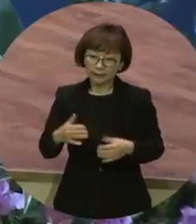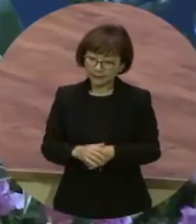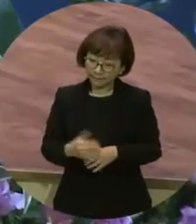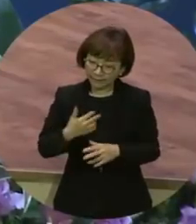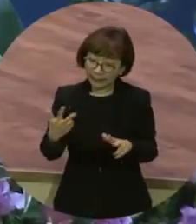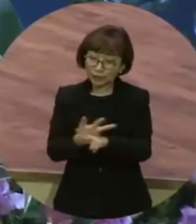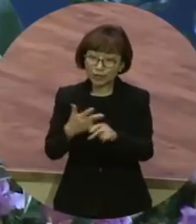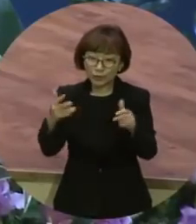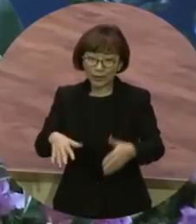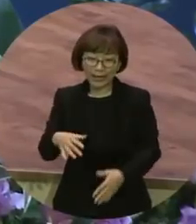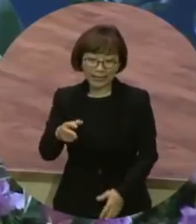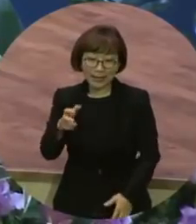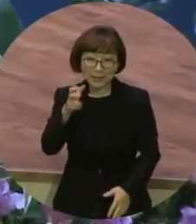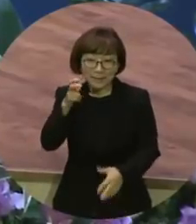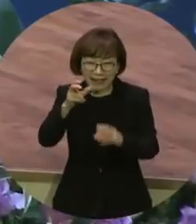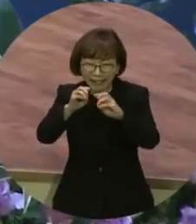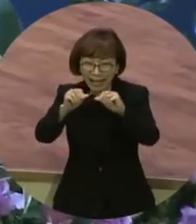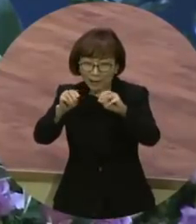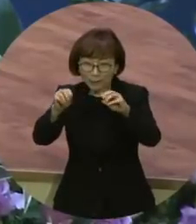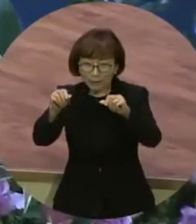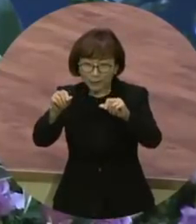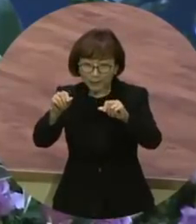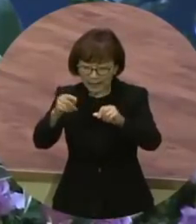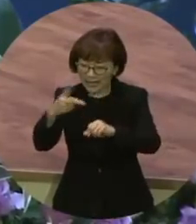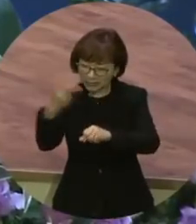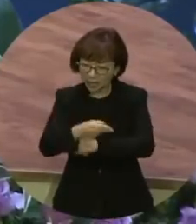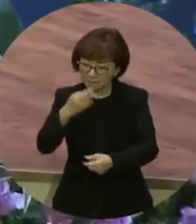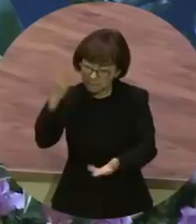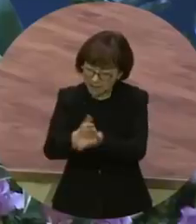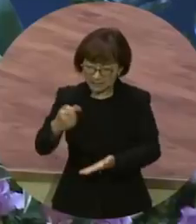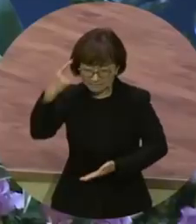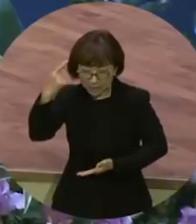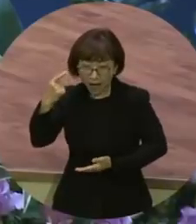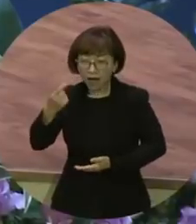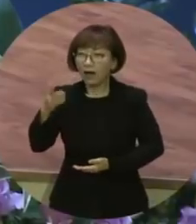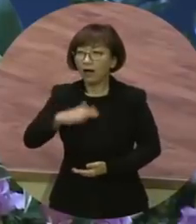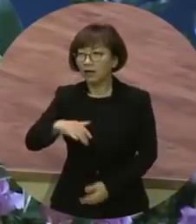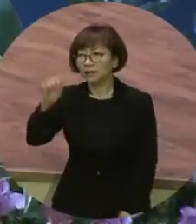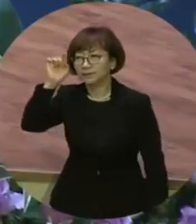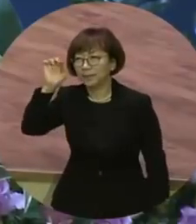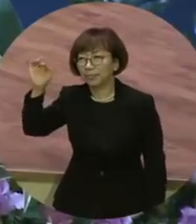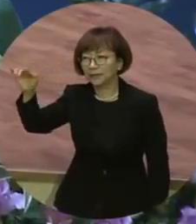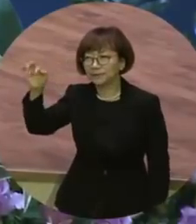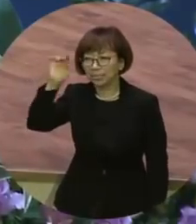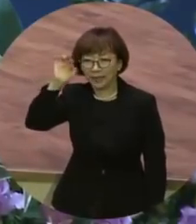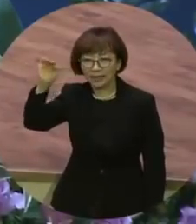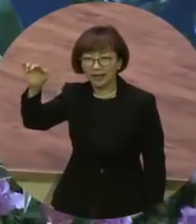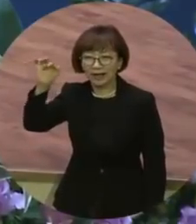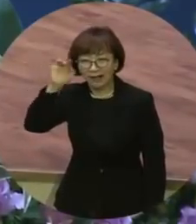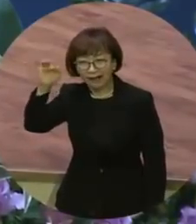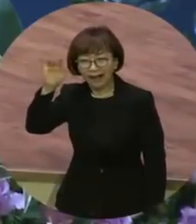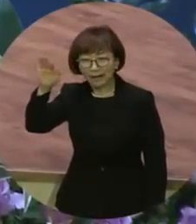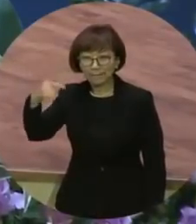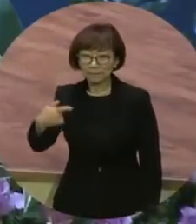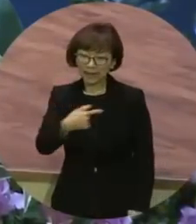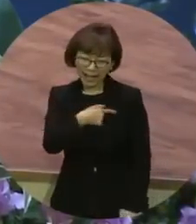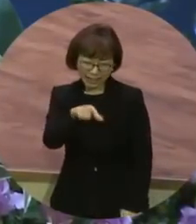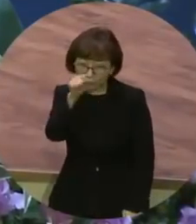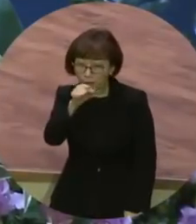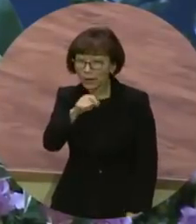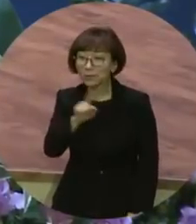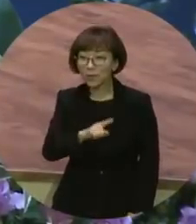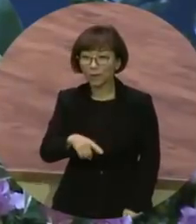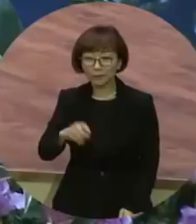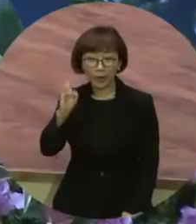끊어보려고 하는데 24시 밀가루 생각밖에 안 나요. 왜 이렇게 밀가루가 좋은지. 그 중에서도 제가 좋아하는 게